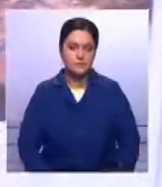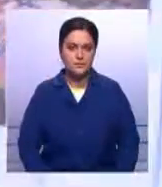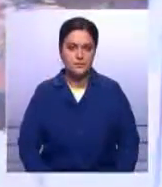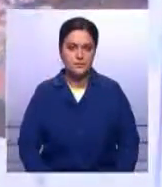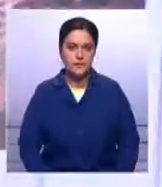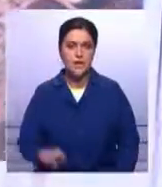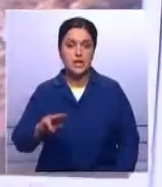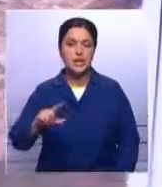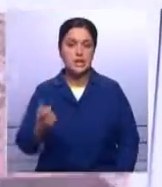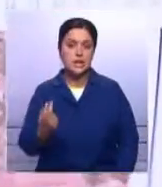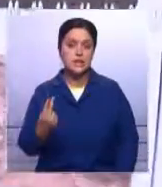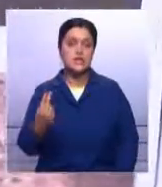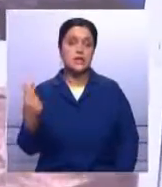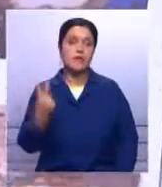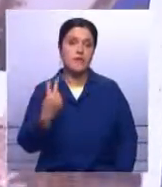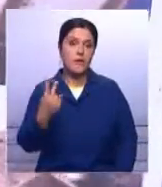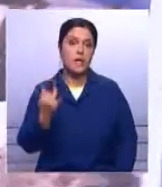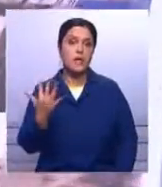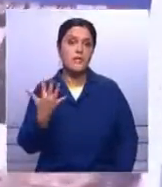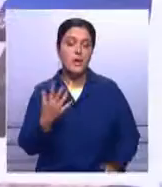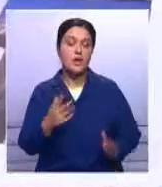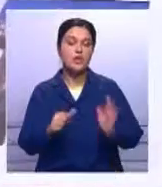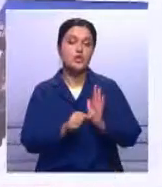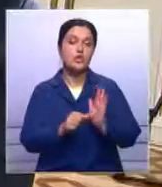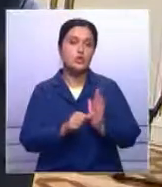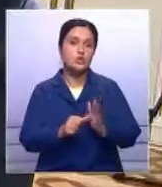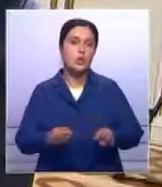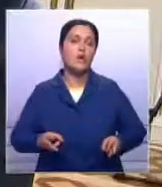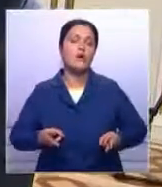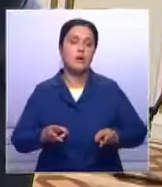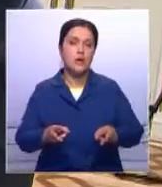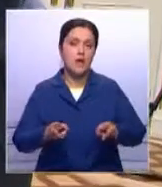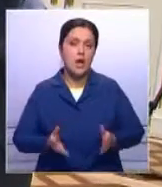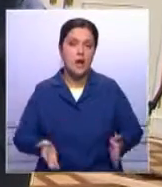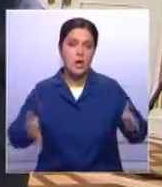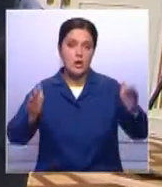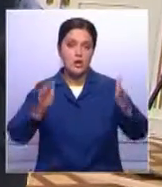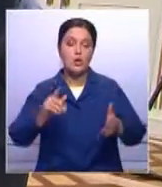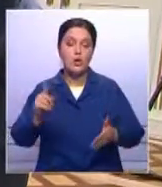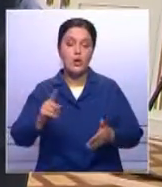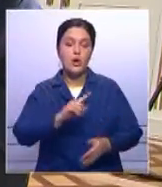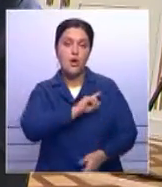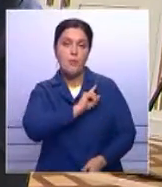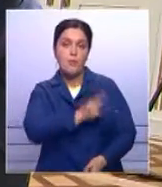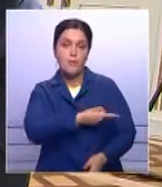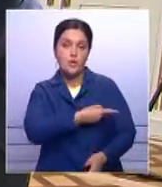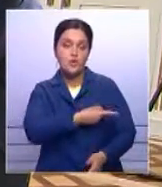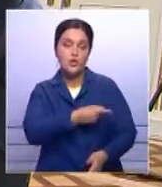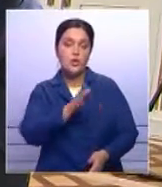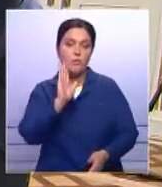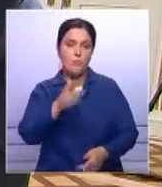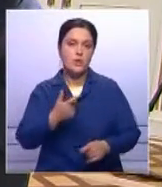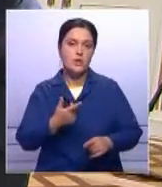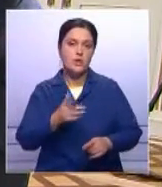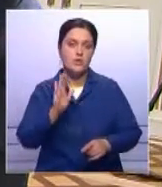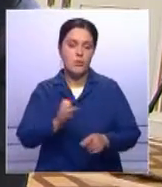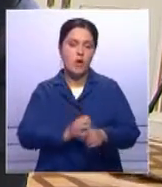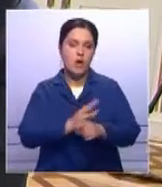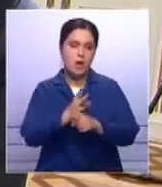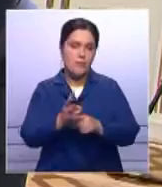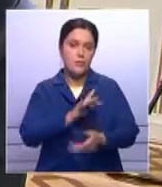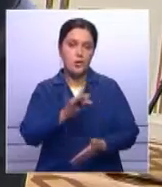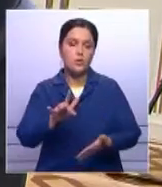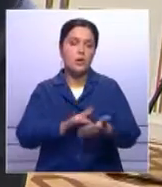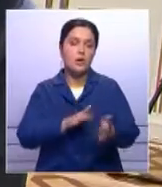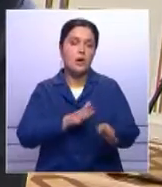ТЭЦ-2, также в этом году 5, 6, 7 котел, который в общей мощности дадут свыше 400 гигакалорий. Обеспечивает город.